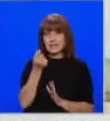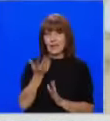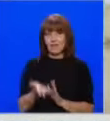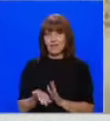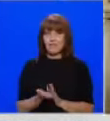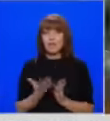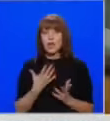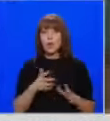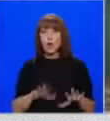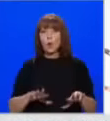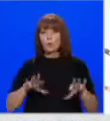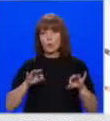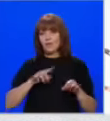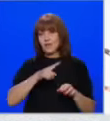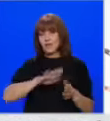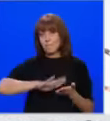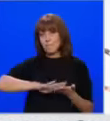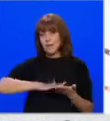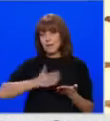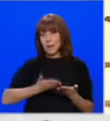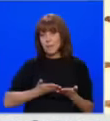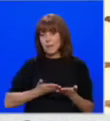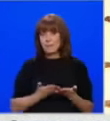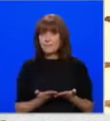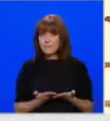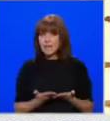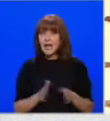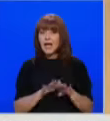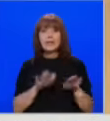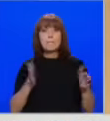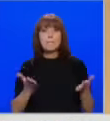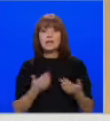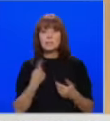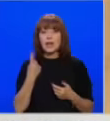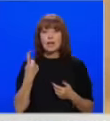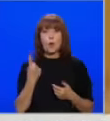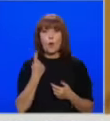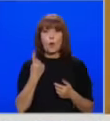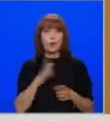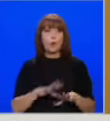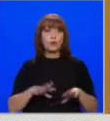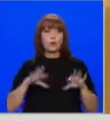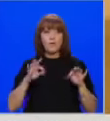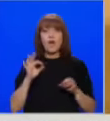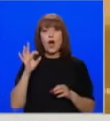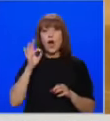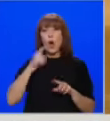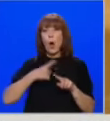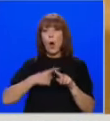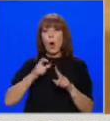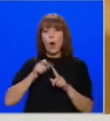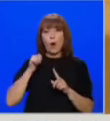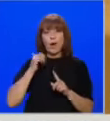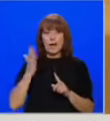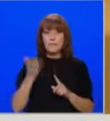И сме готови за изпичане. След цялата процедура на масата вече има едно готово паве, цвят охра. Ще издържи ли